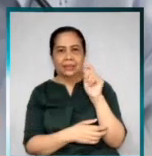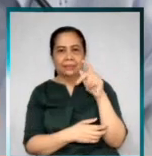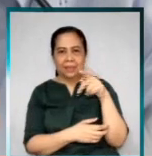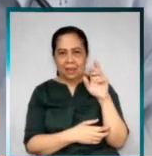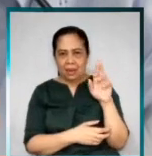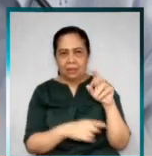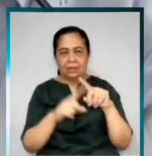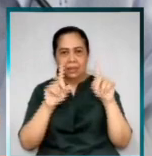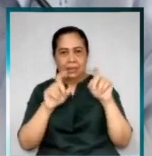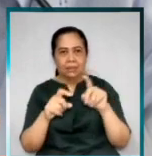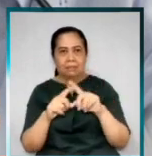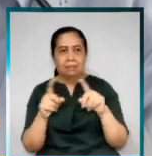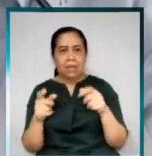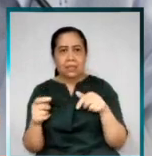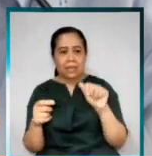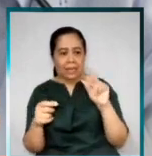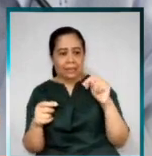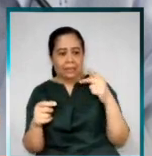of a